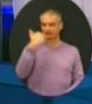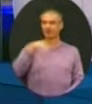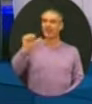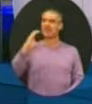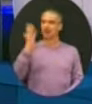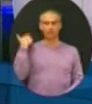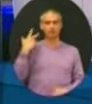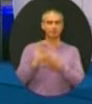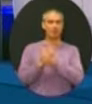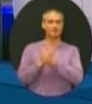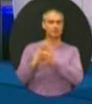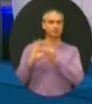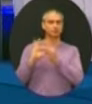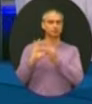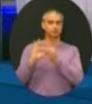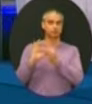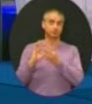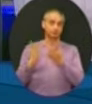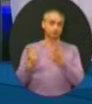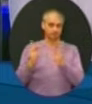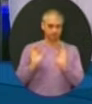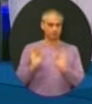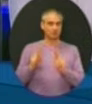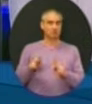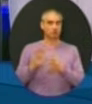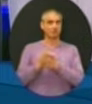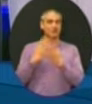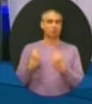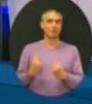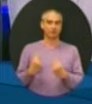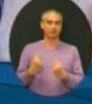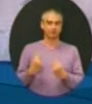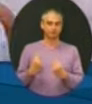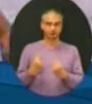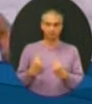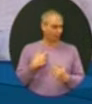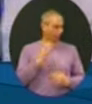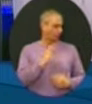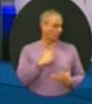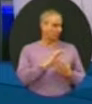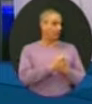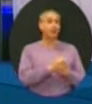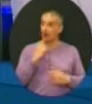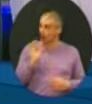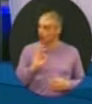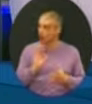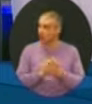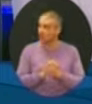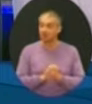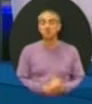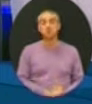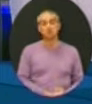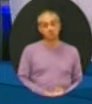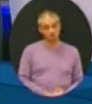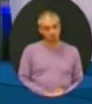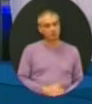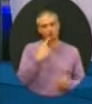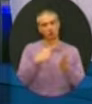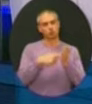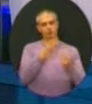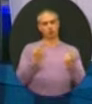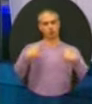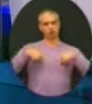הייתם חברים קרובים, שלא לומר ממש טובים. אנחנו עדיין חברים. אתם עדיין חברים. אבל נגיד אתה יושב